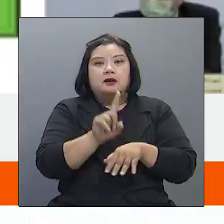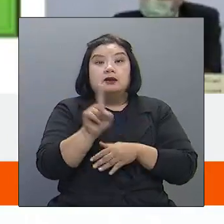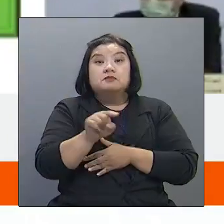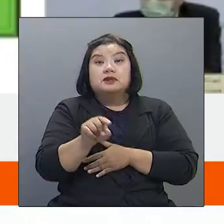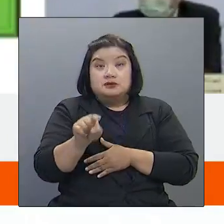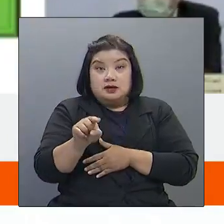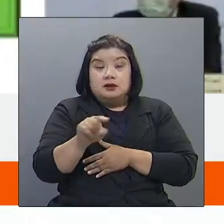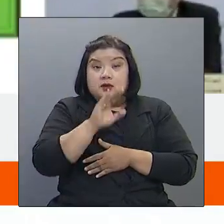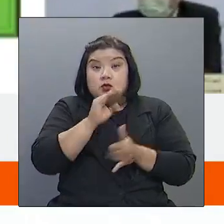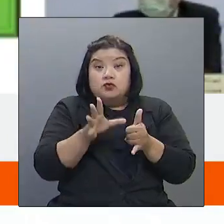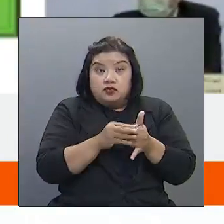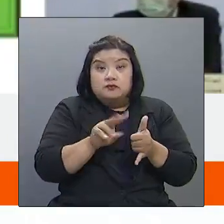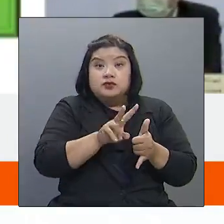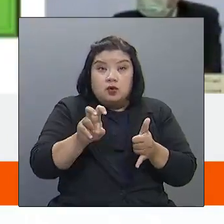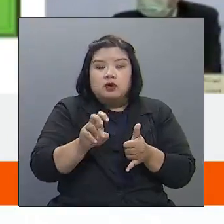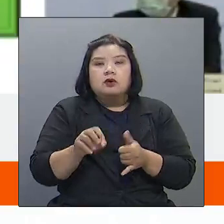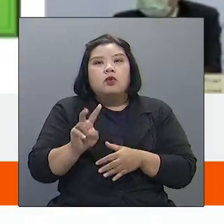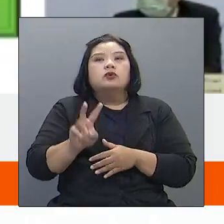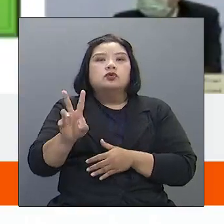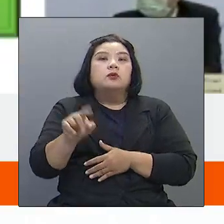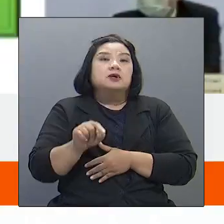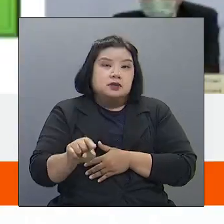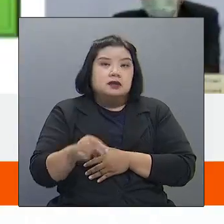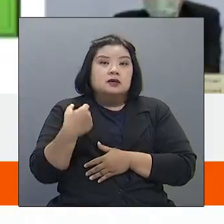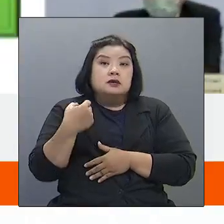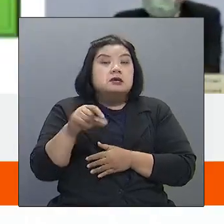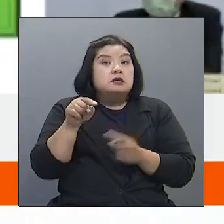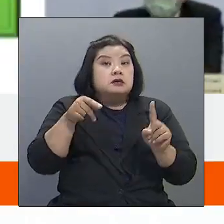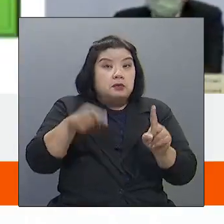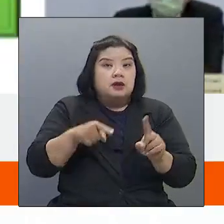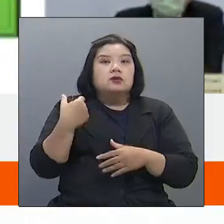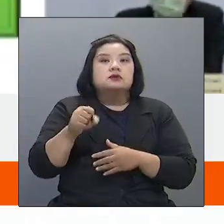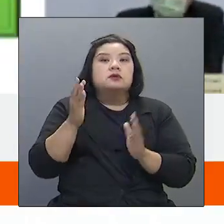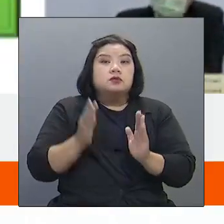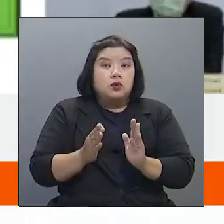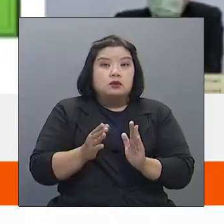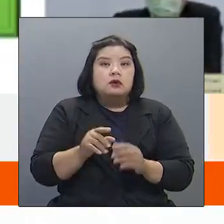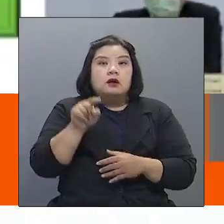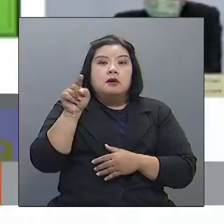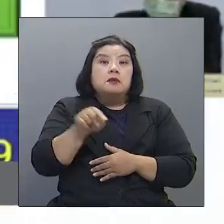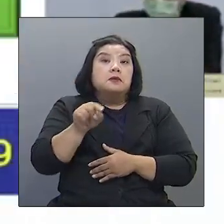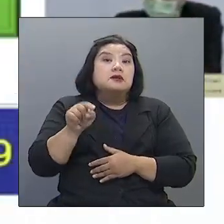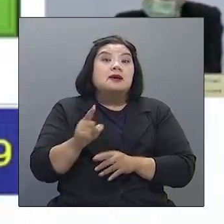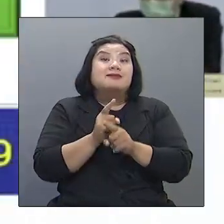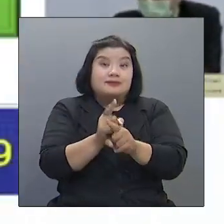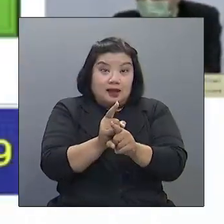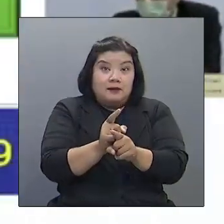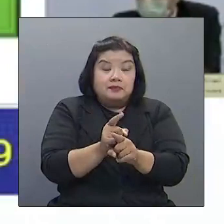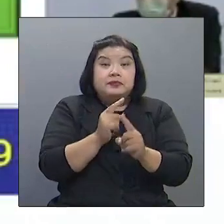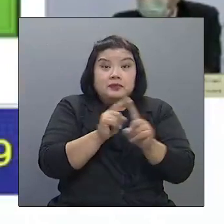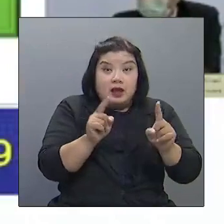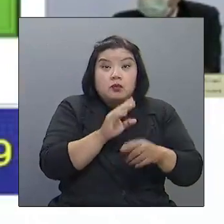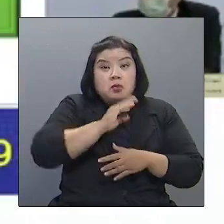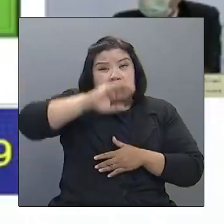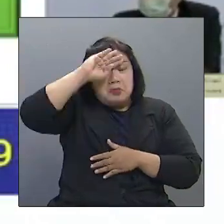100มันก็1คนติด200ก็2คนติด1,000ก็10คนเนี่ยนะเป็นสัดส่วนอย่างนั้นมันไม่ได้ทะยานไปว่าถ้า200